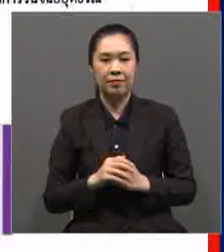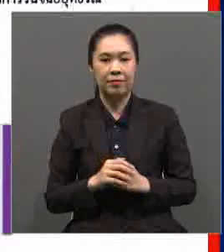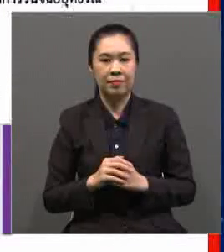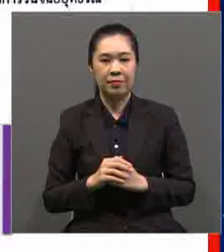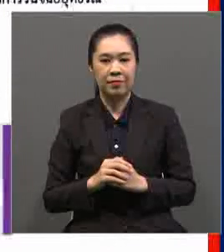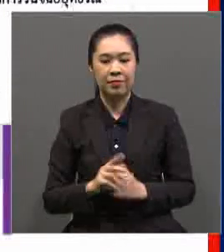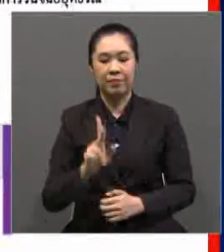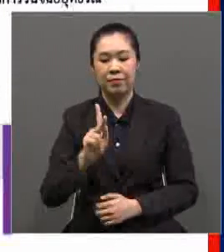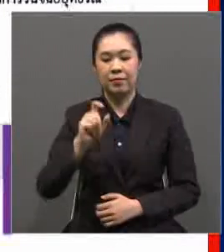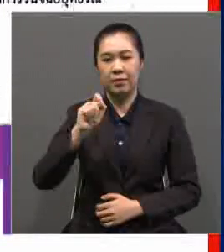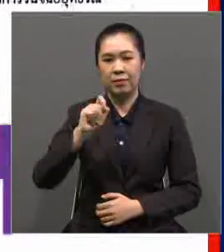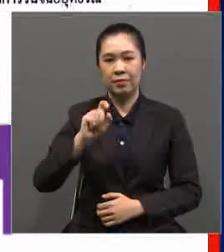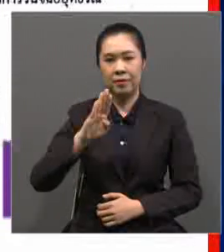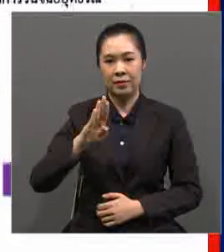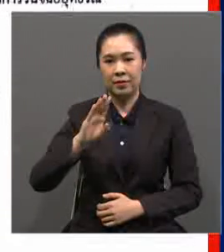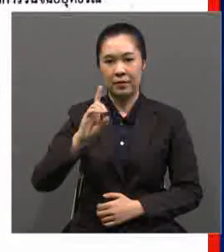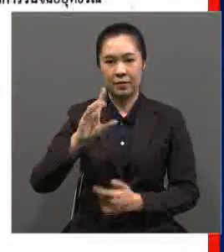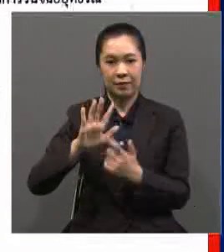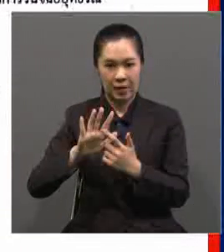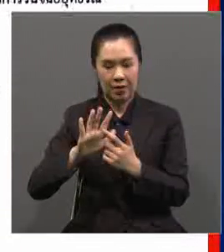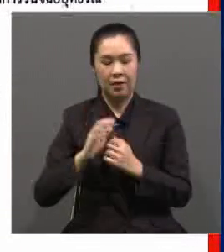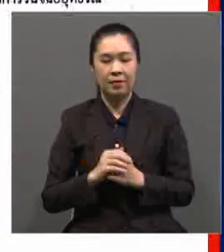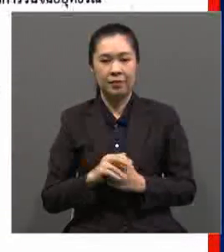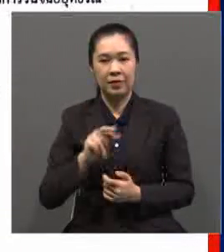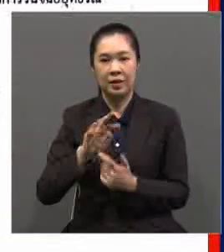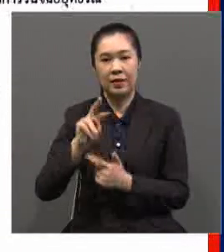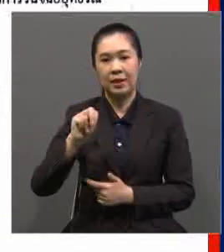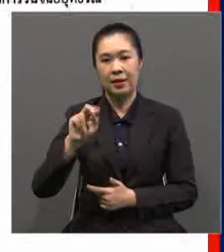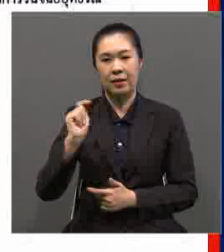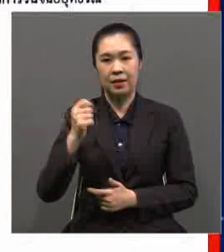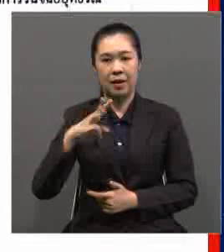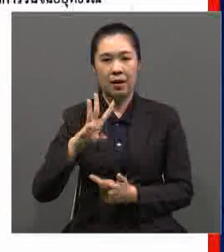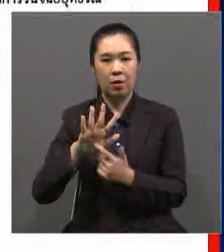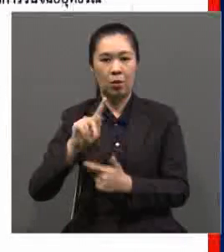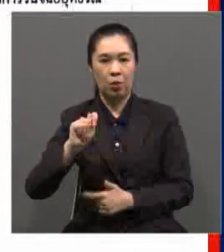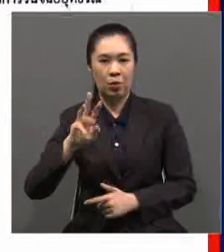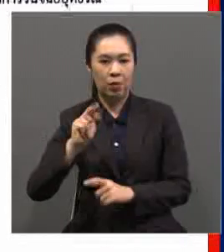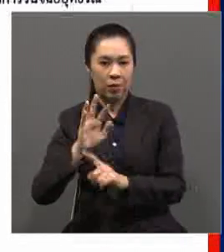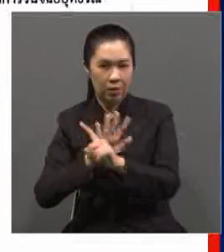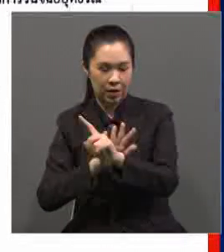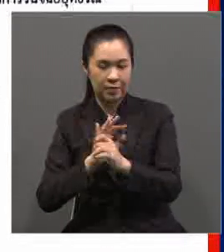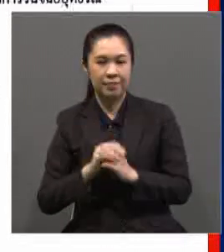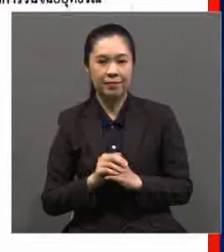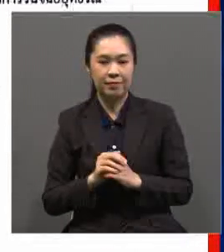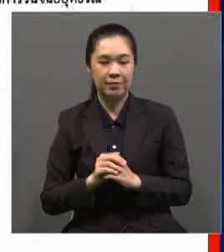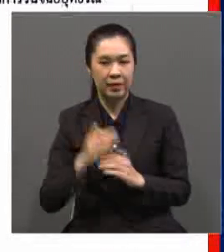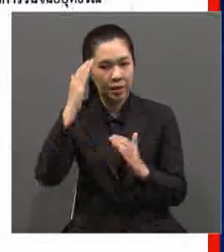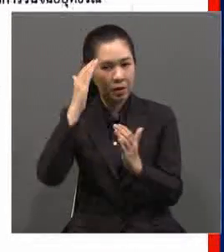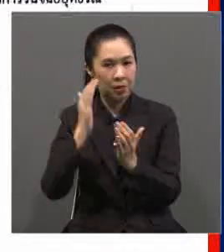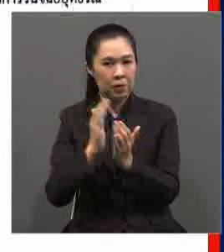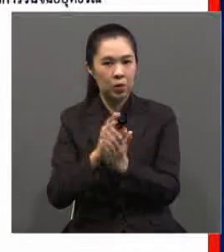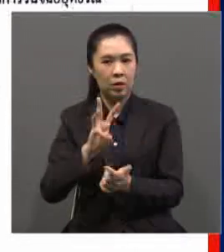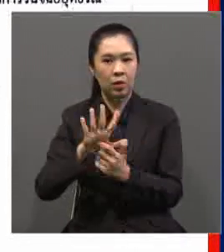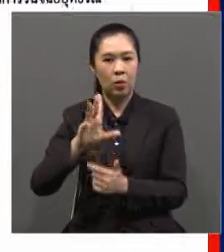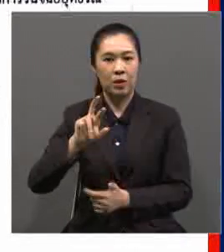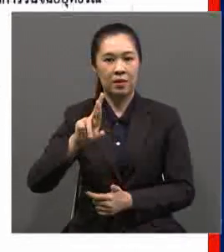าคัมมนา10ตำรวจเอกนันทวัฒน์สุวรรณา10ตำรวจเอกเฉลิมชัยสิริวังโสและ10ตำรวจเอกวัช